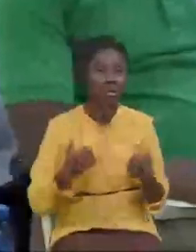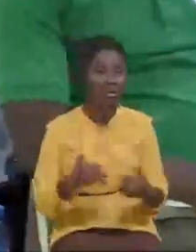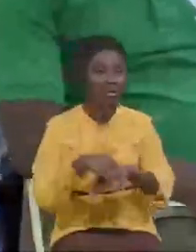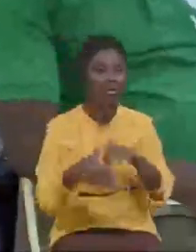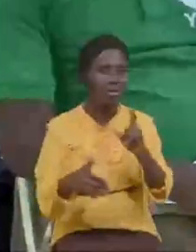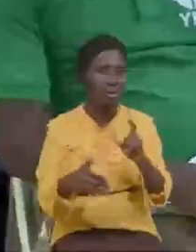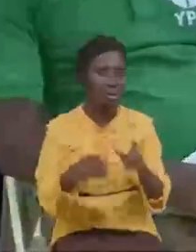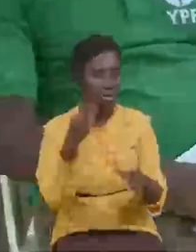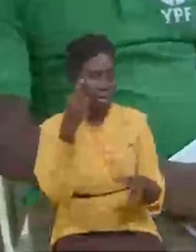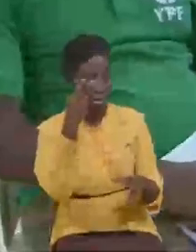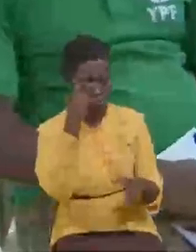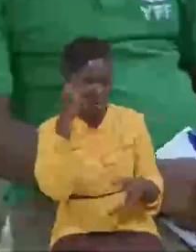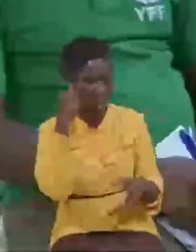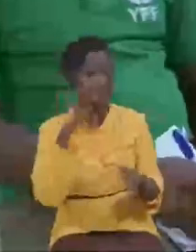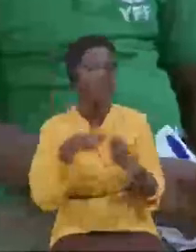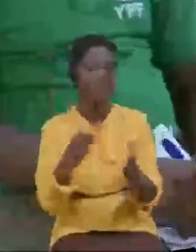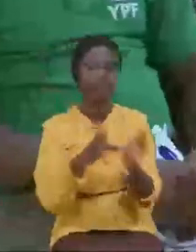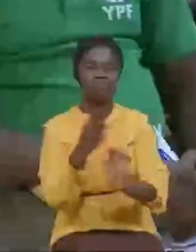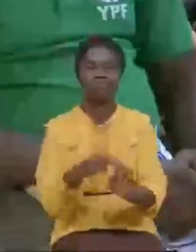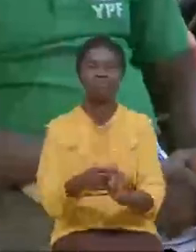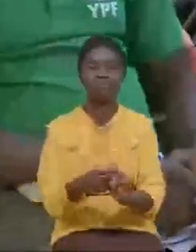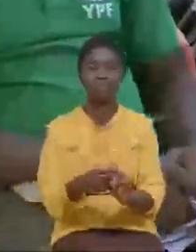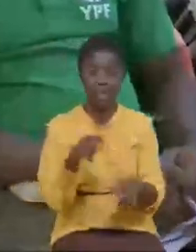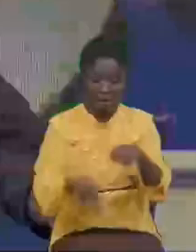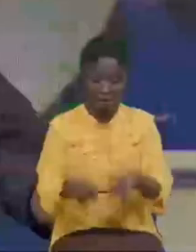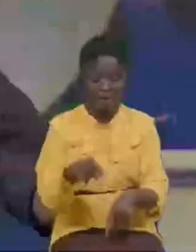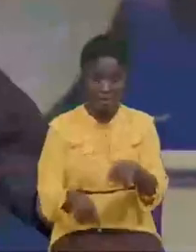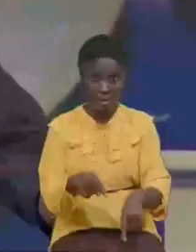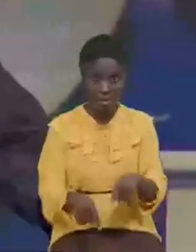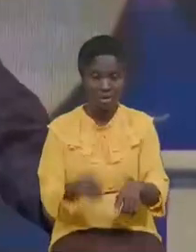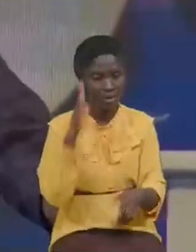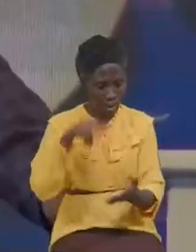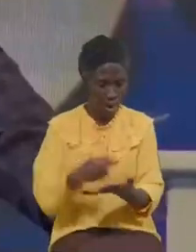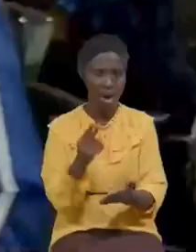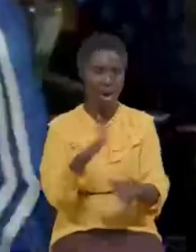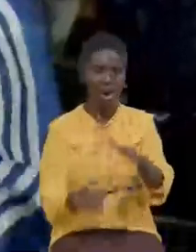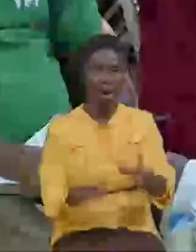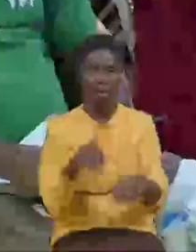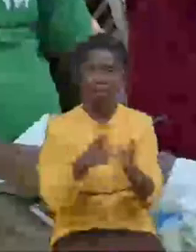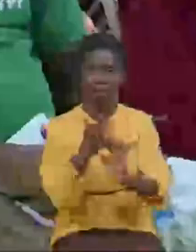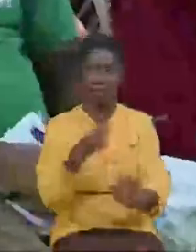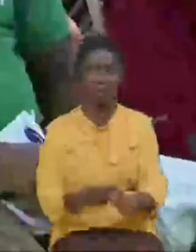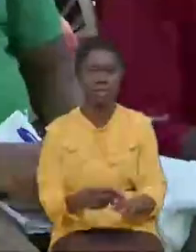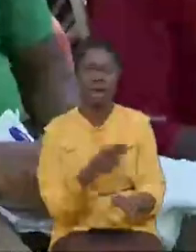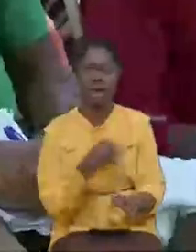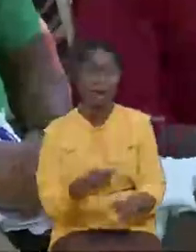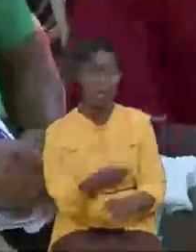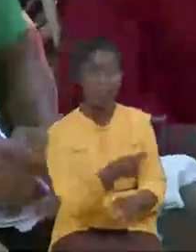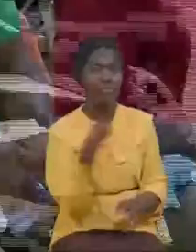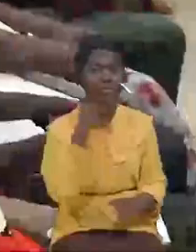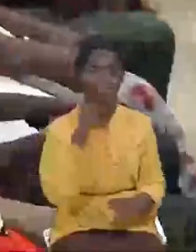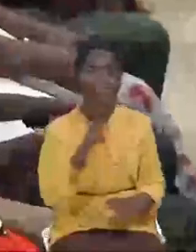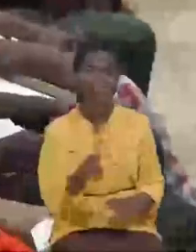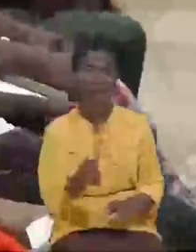yeux aveugles s'ouvriront, les paralytiques se lèveront et marcheront, et ceux qui